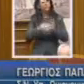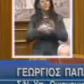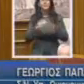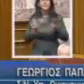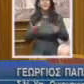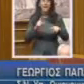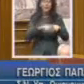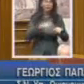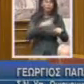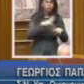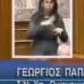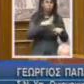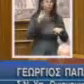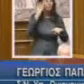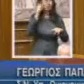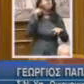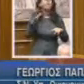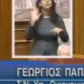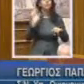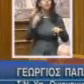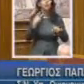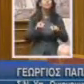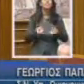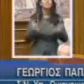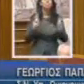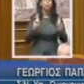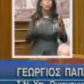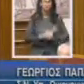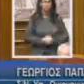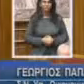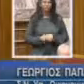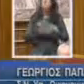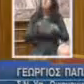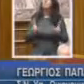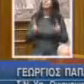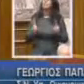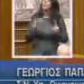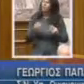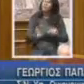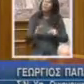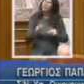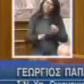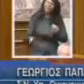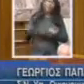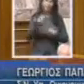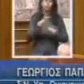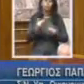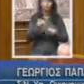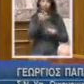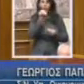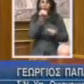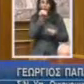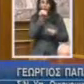Έλληνες πολίτες δεν ξεχνούν και δεν συγχωρούν. Δεν συγχωρούν γιατί υπάρχει κάτι χειρότερο από το να κάνει κανένας